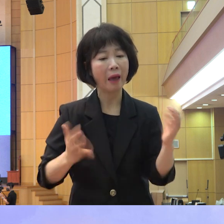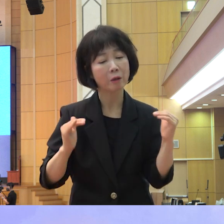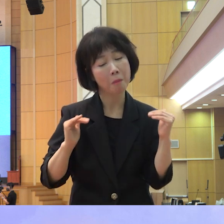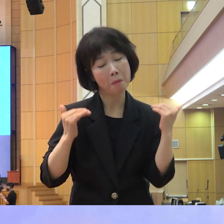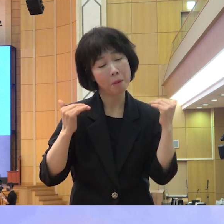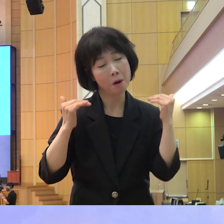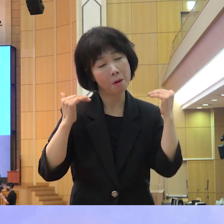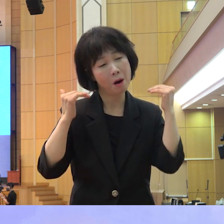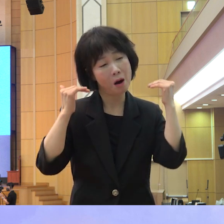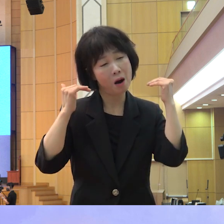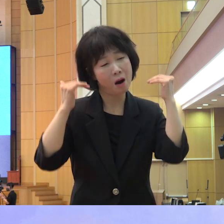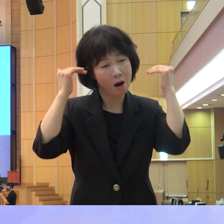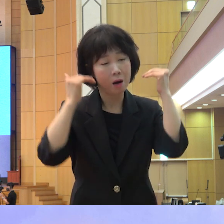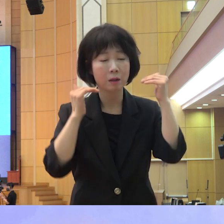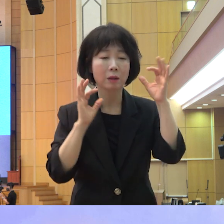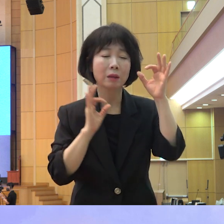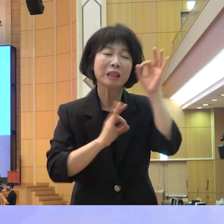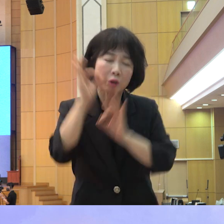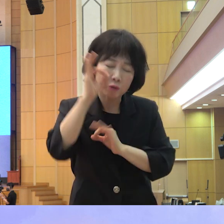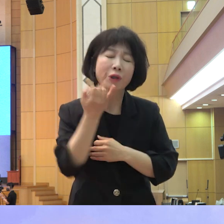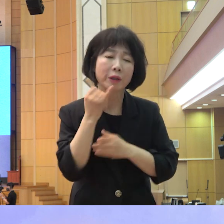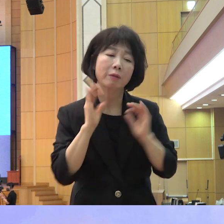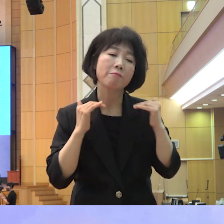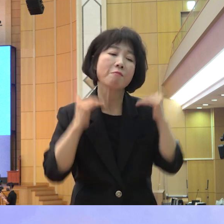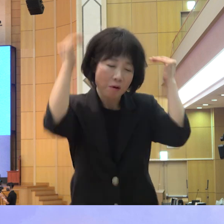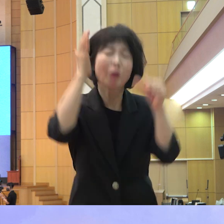우리 아이들은요 커가는 중입니다.